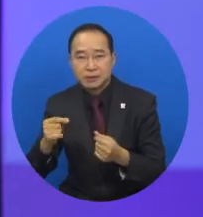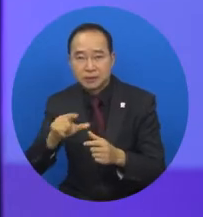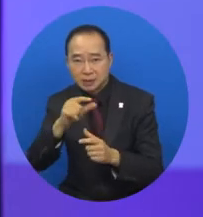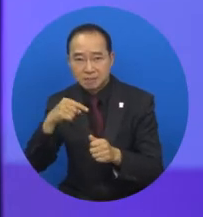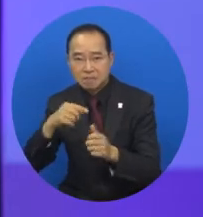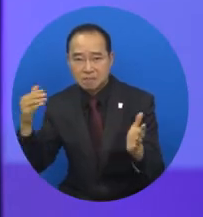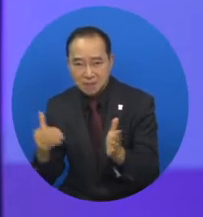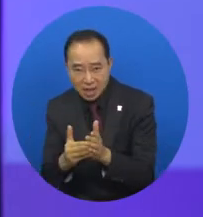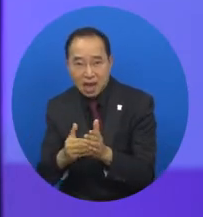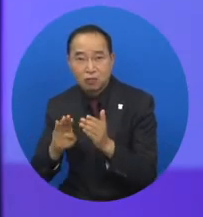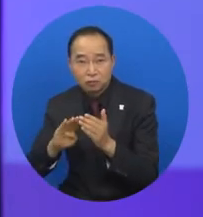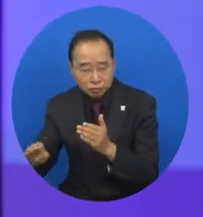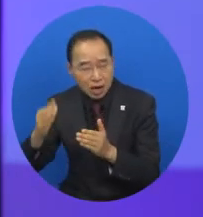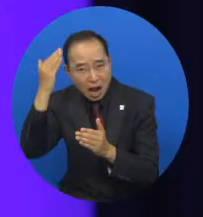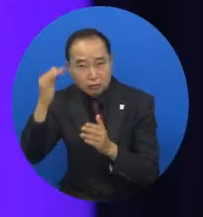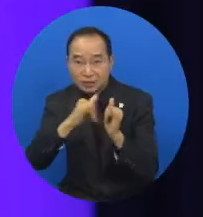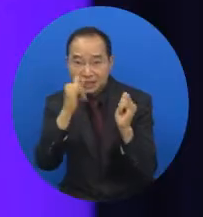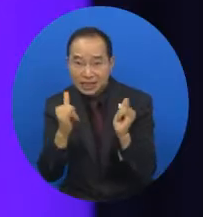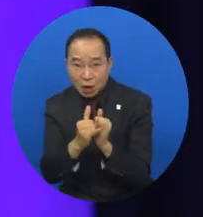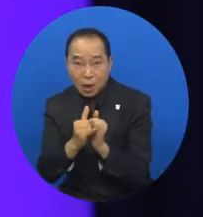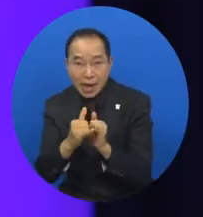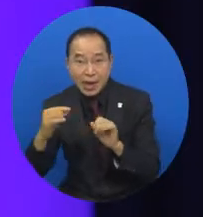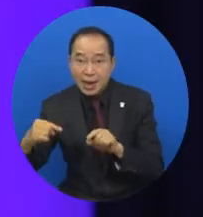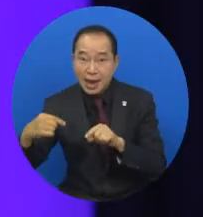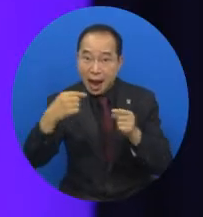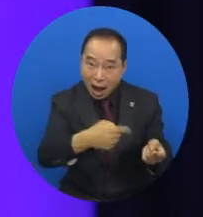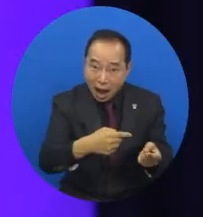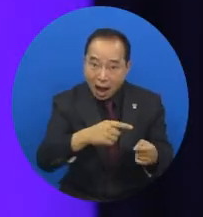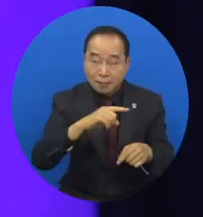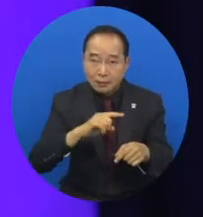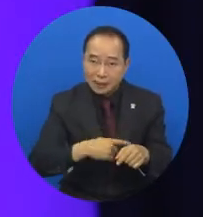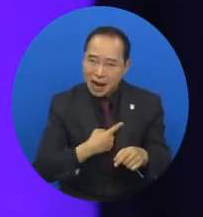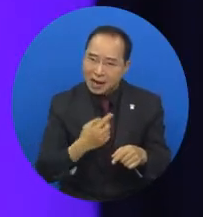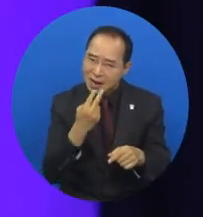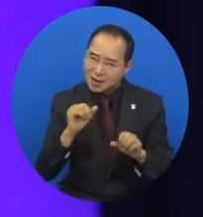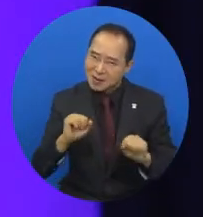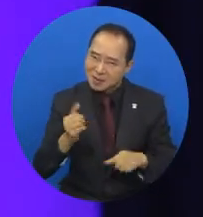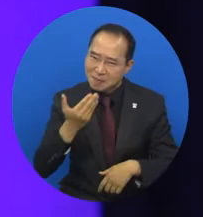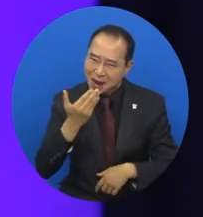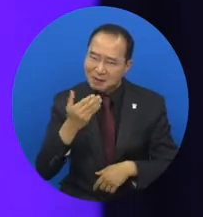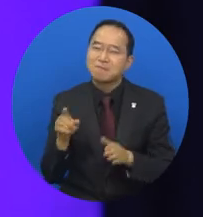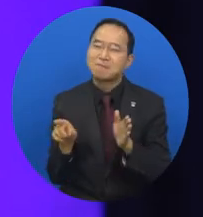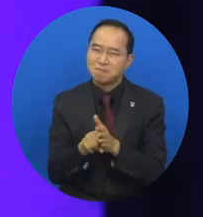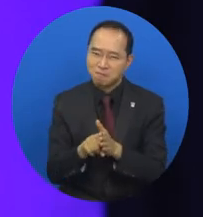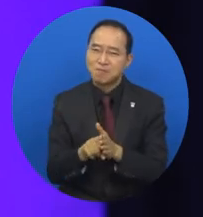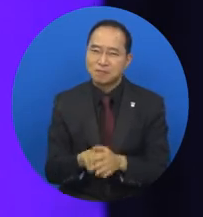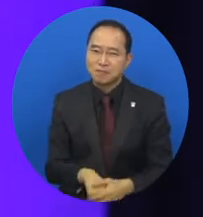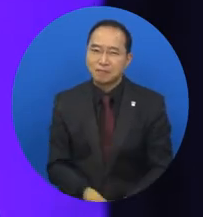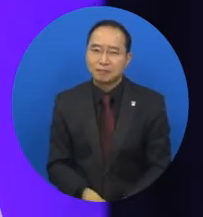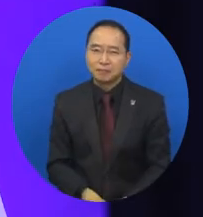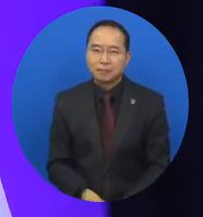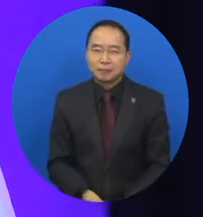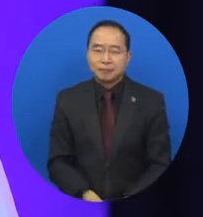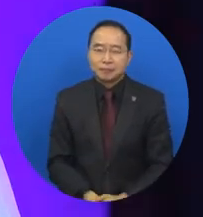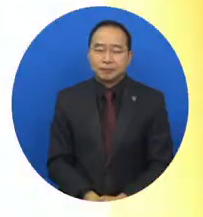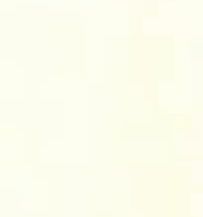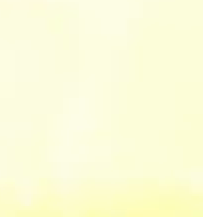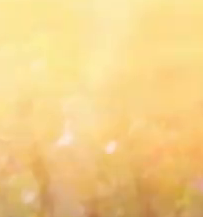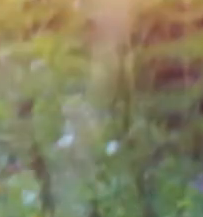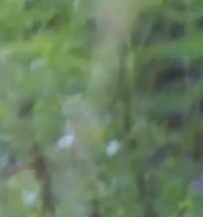그들이 스스로 두 발을 우뚝 딛고 이 사회에서 잘 적응해 나갈 수 있으리라고 저는 믿게